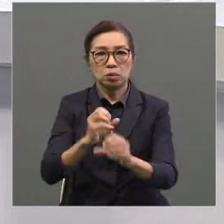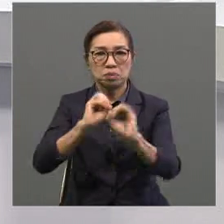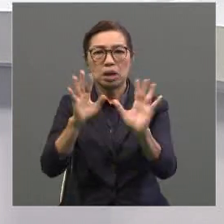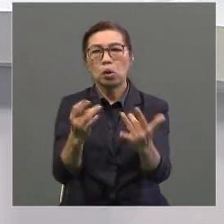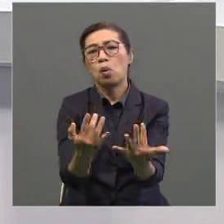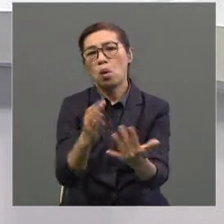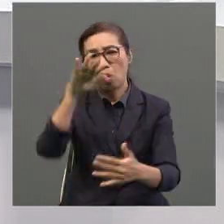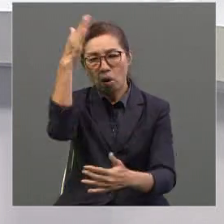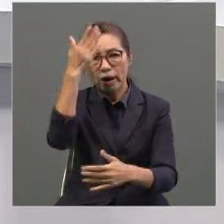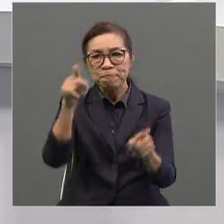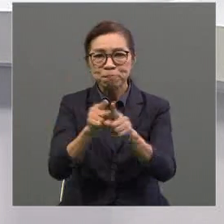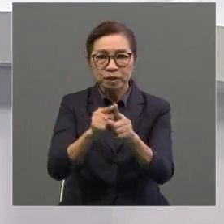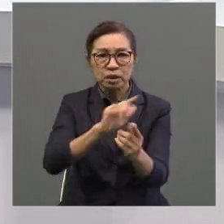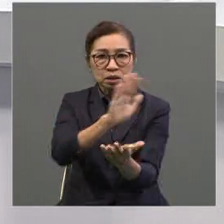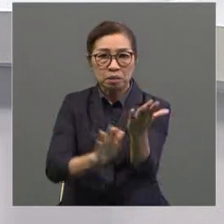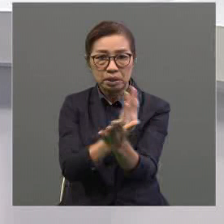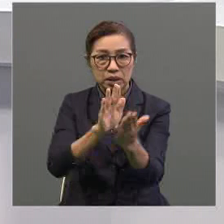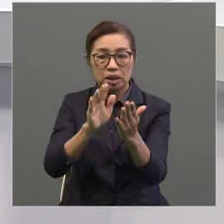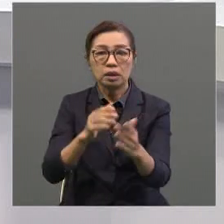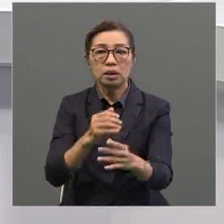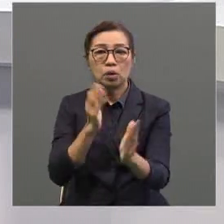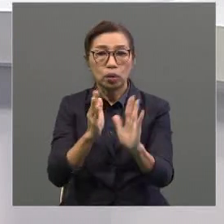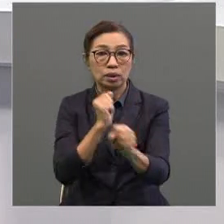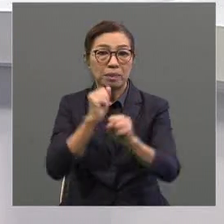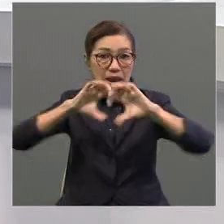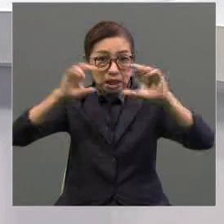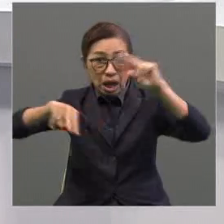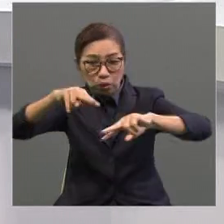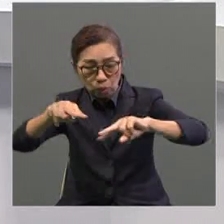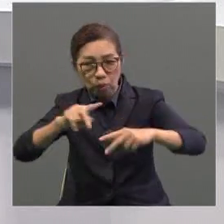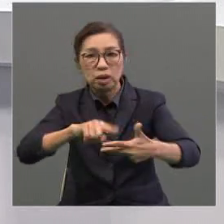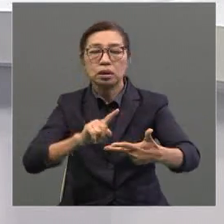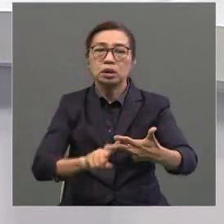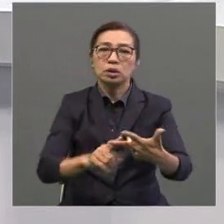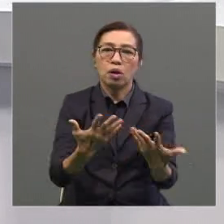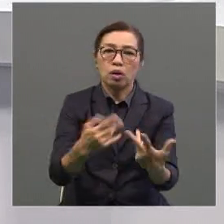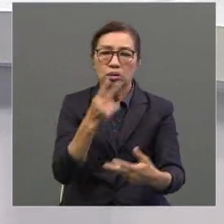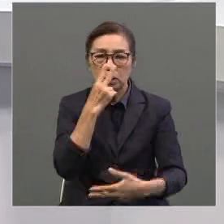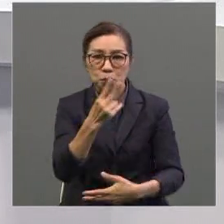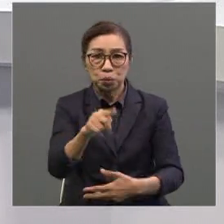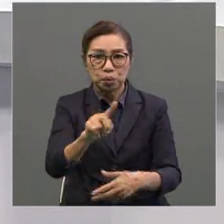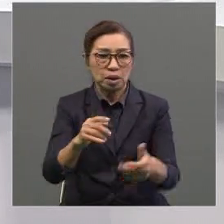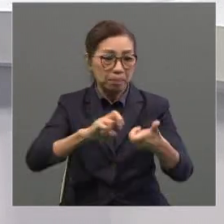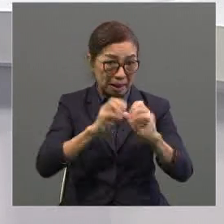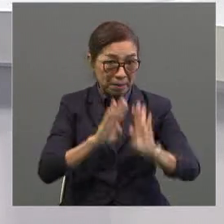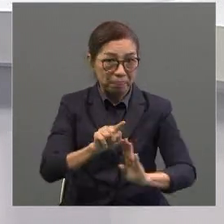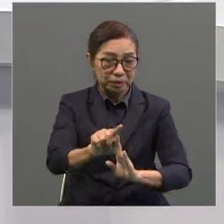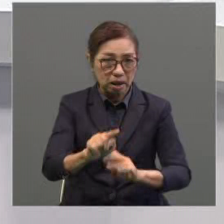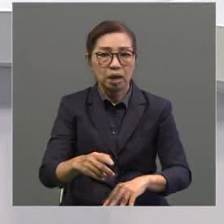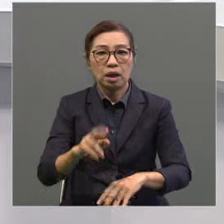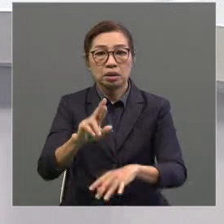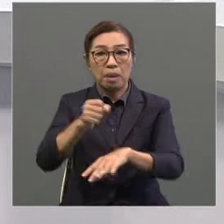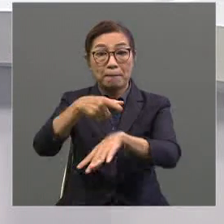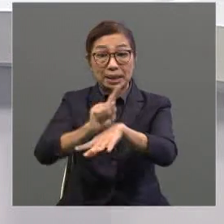ต้องรอหลายๆอย่างทั้งผู้ตรวจการแผ่นดินด้วยแล้วก็พอเหตุแบบนี้เกิดขึ้นเนี่ยคุณมานอนเองเขาก็จะนัดประชุม